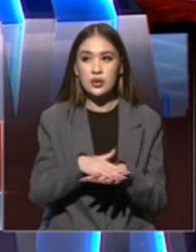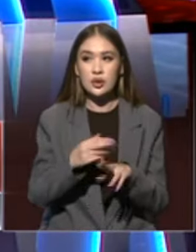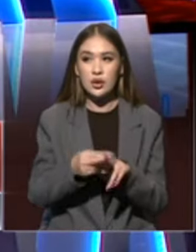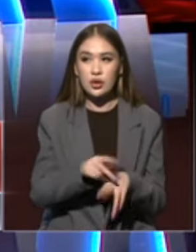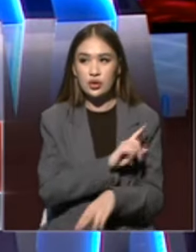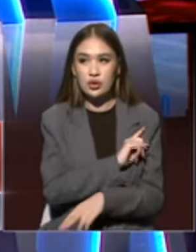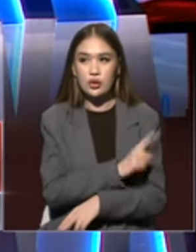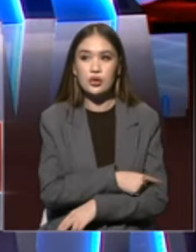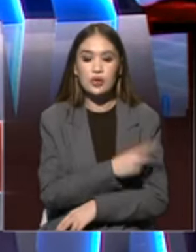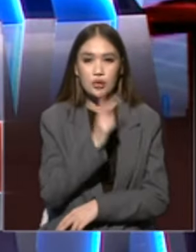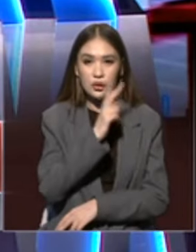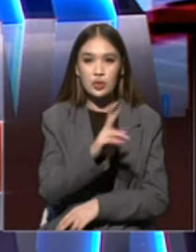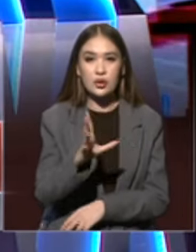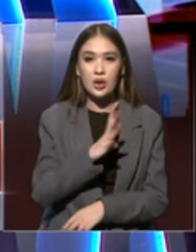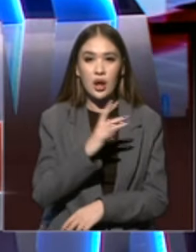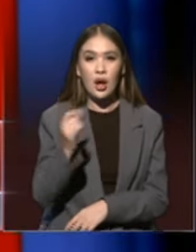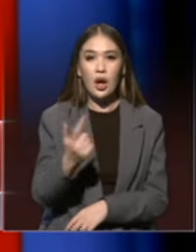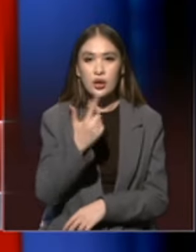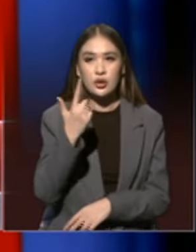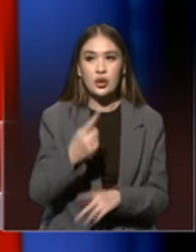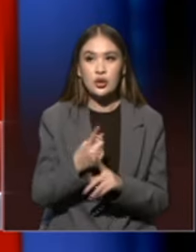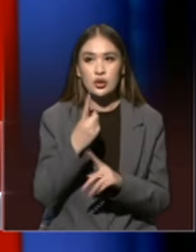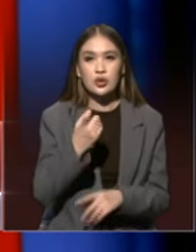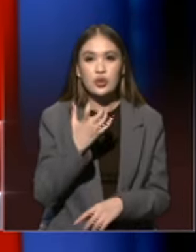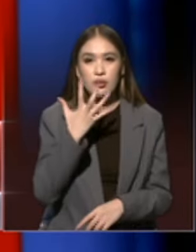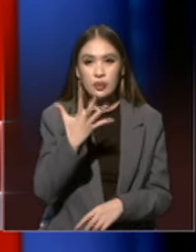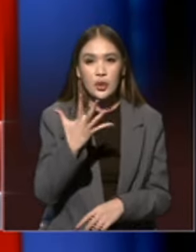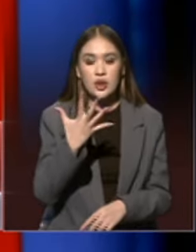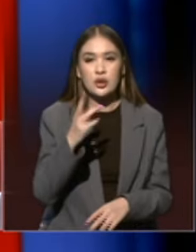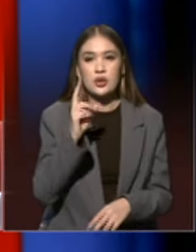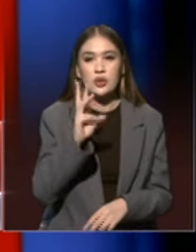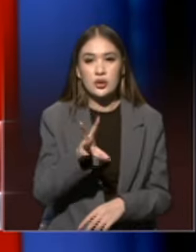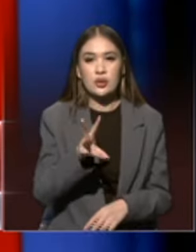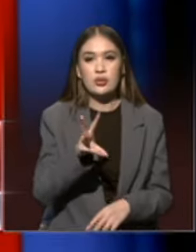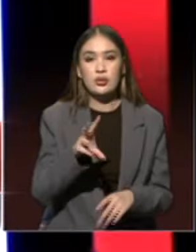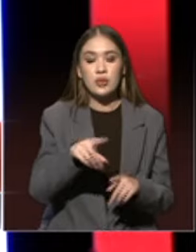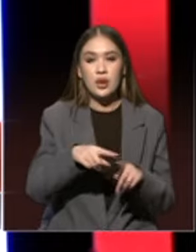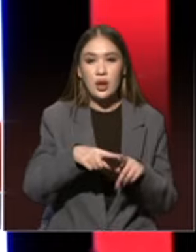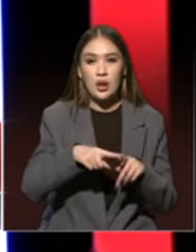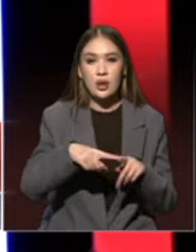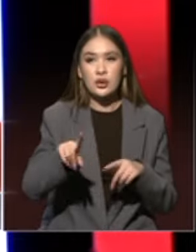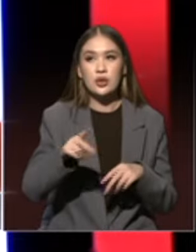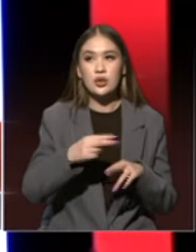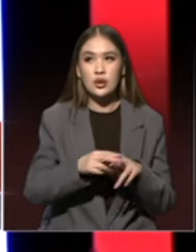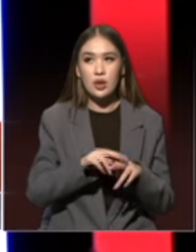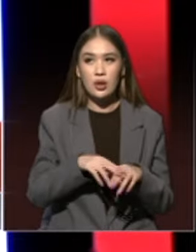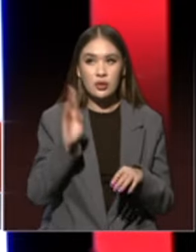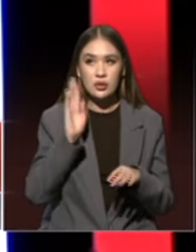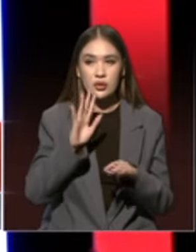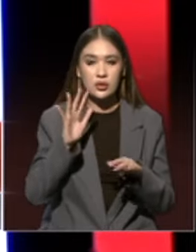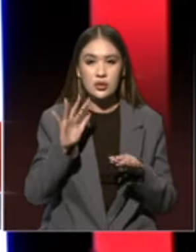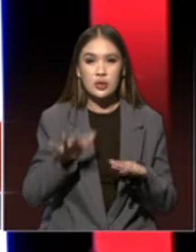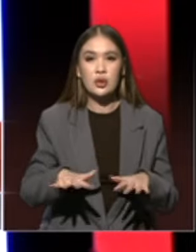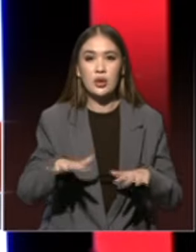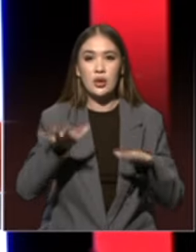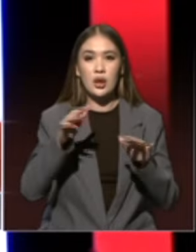көрдік. Мысалға Атыраудың ішінде 105 шақырым, қаланың ішінде 105 шақырым жайық өзен ағып жатыр.